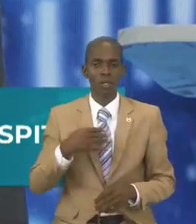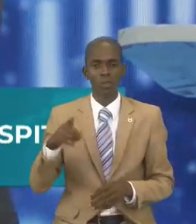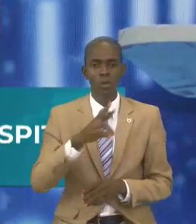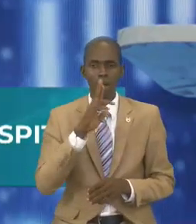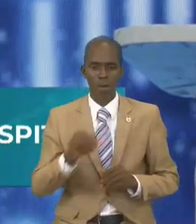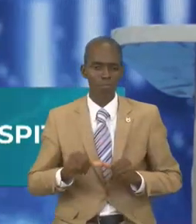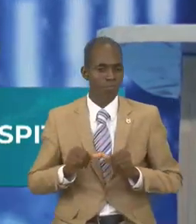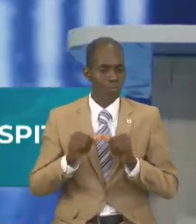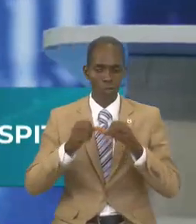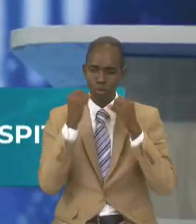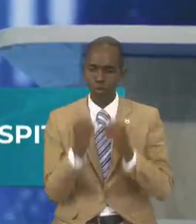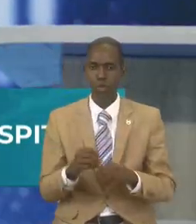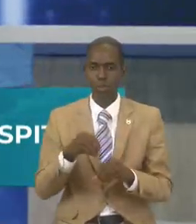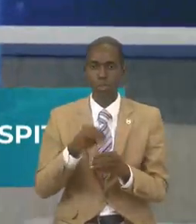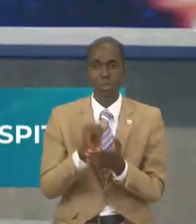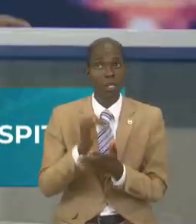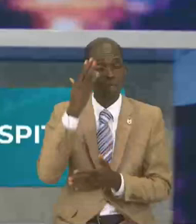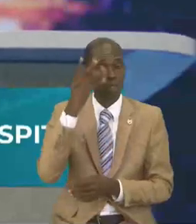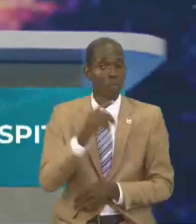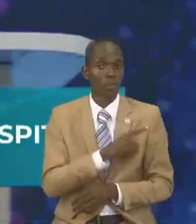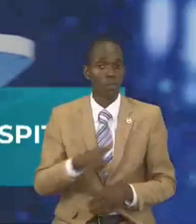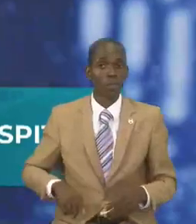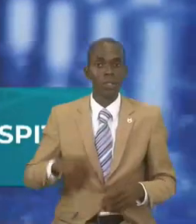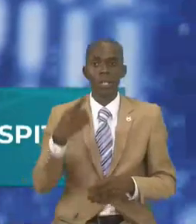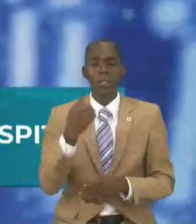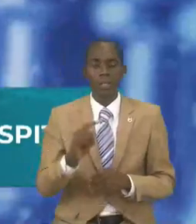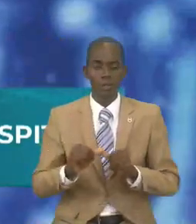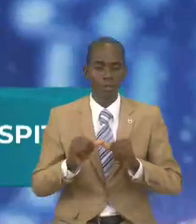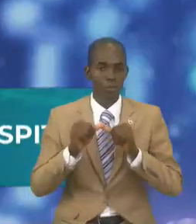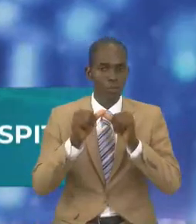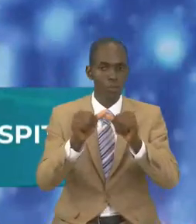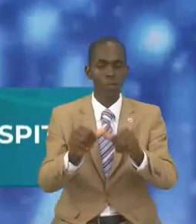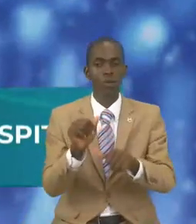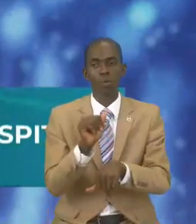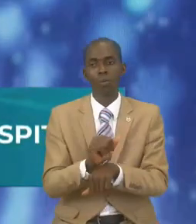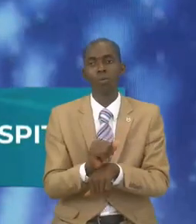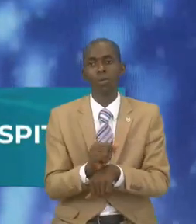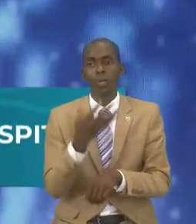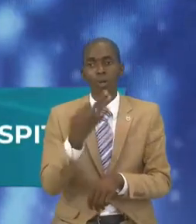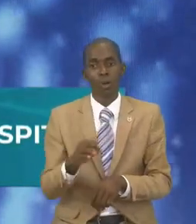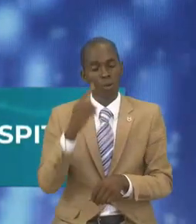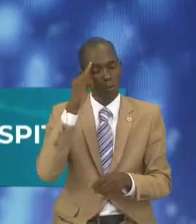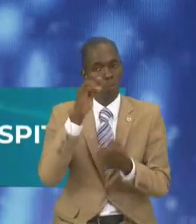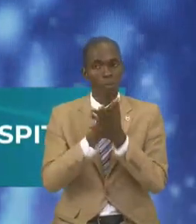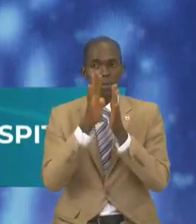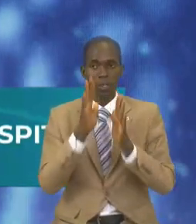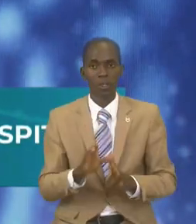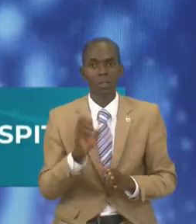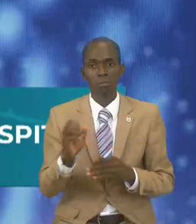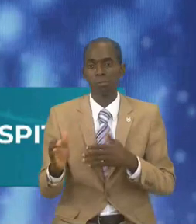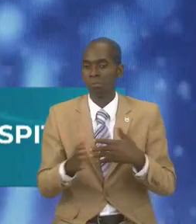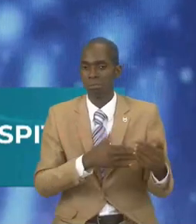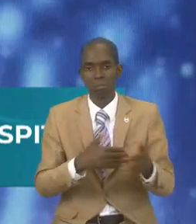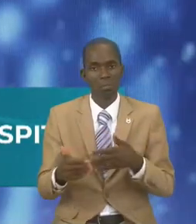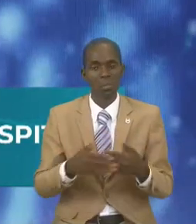es ferme dans cette connaissance du Seigneur. Les exploits continuels des saints, malgré